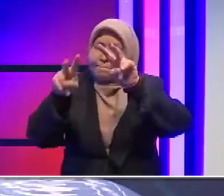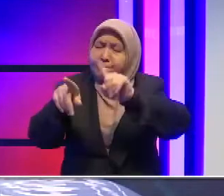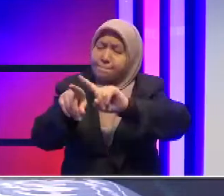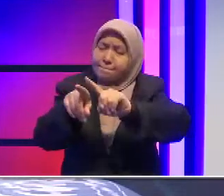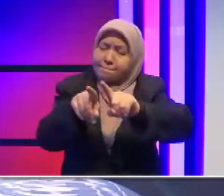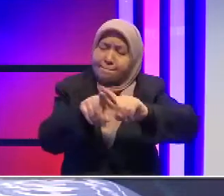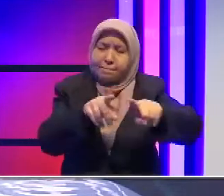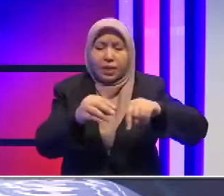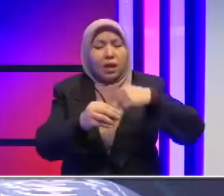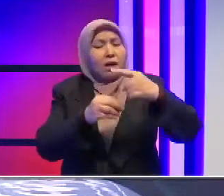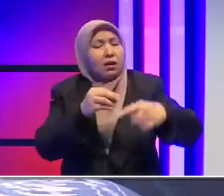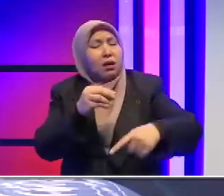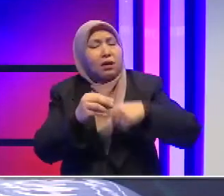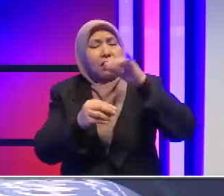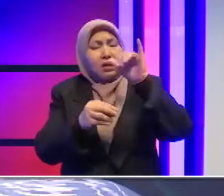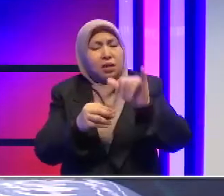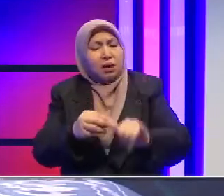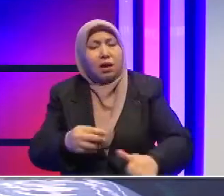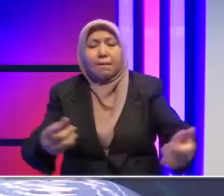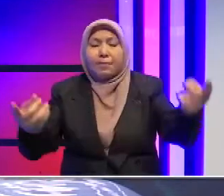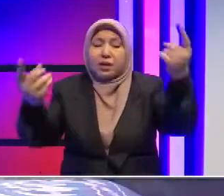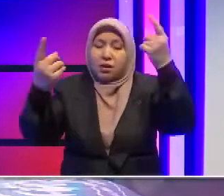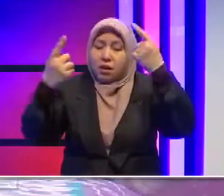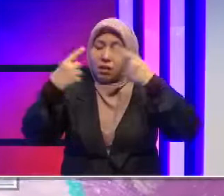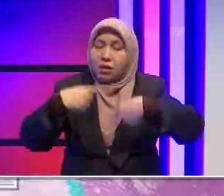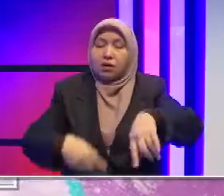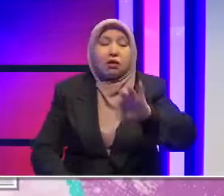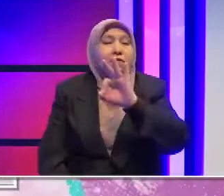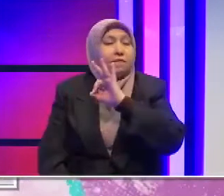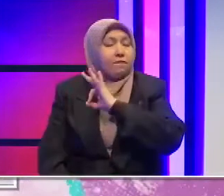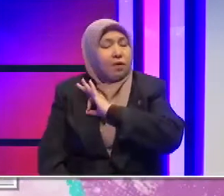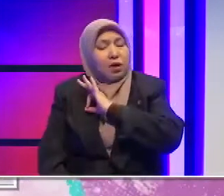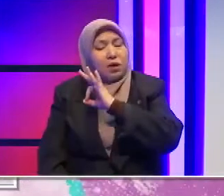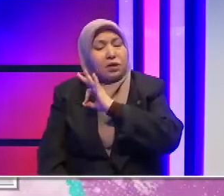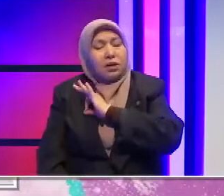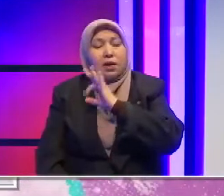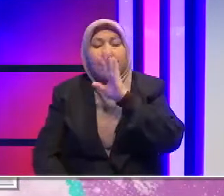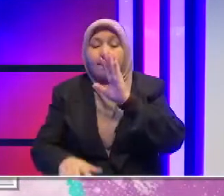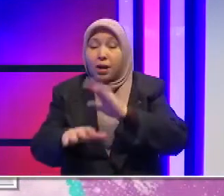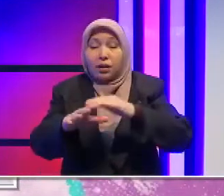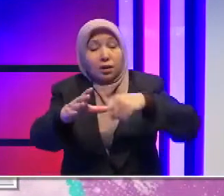manafi'a lahum wa yadhkuru